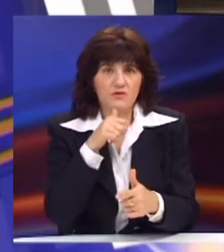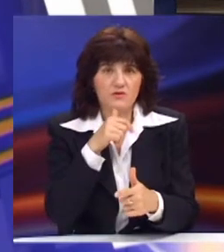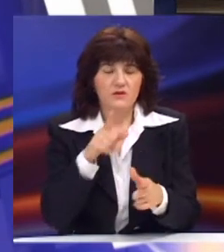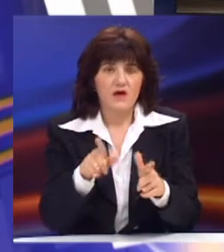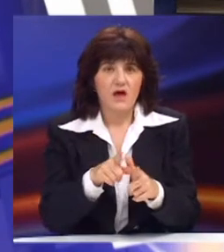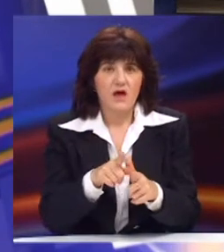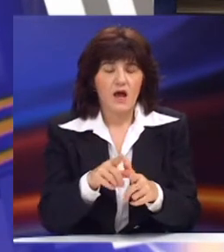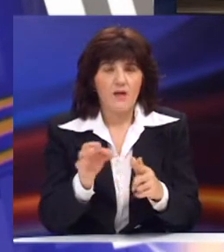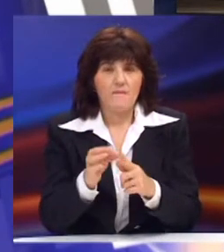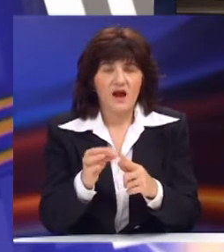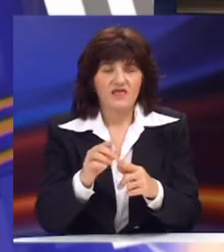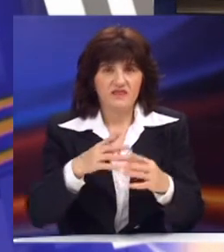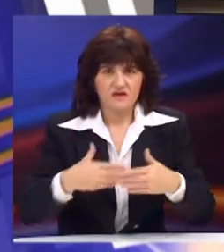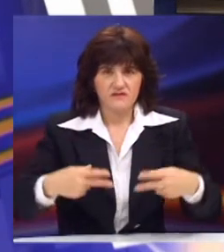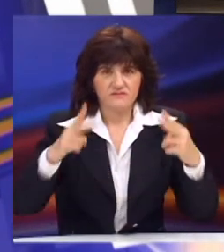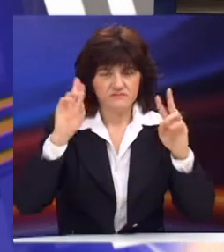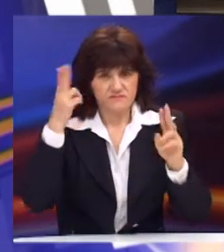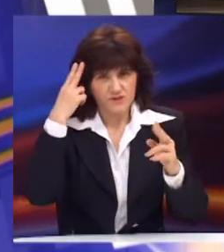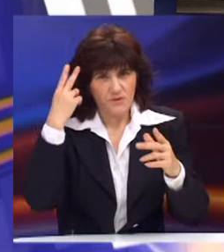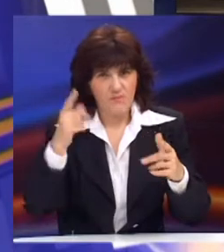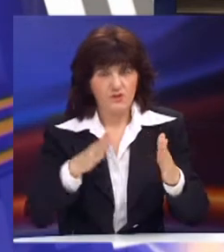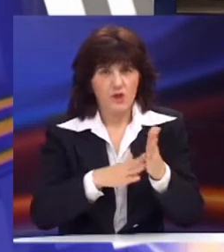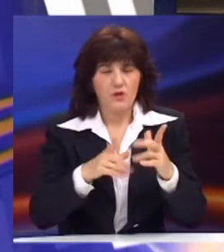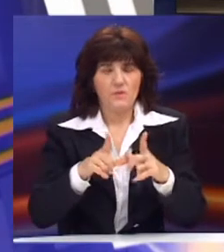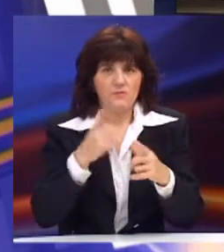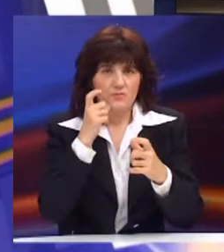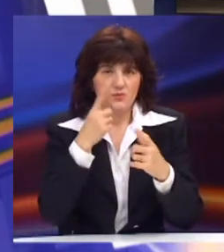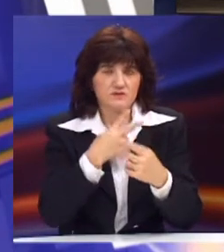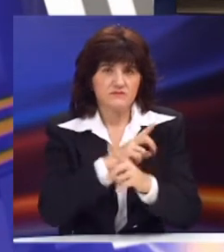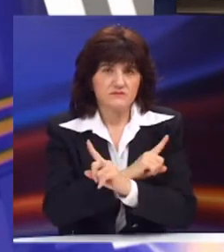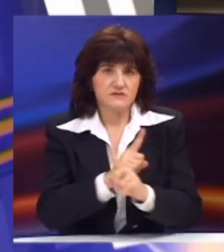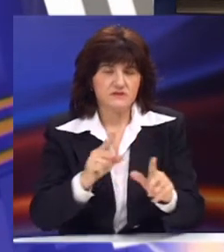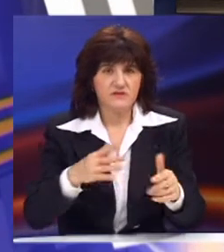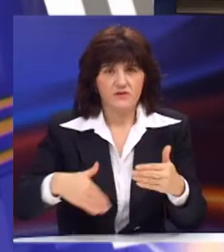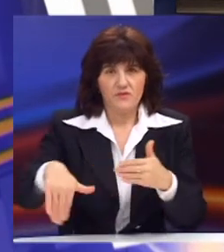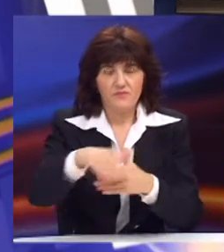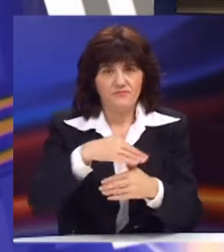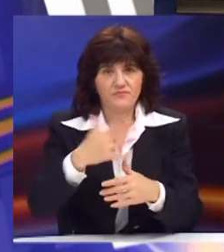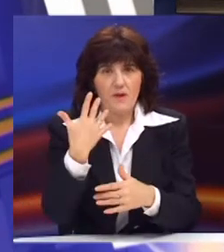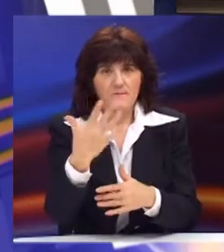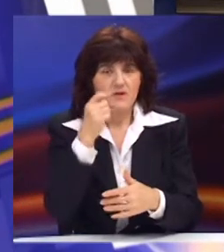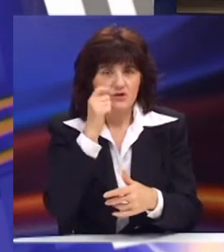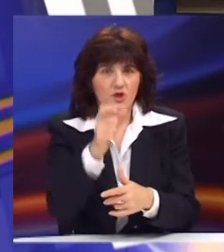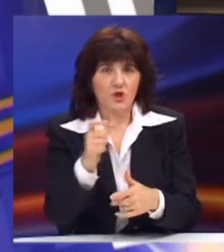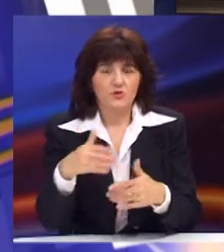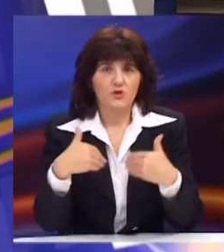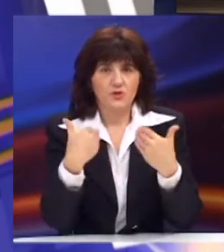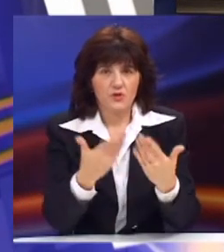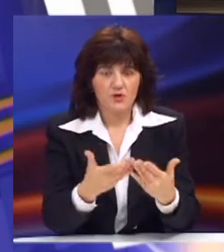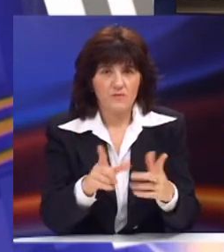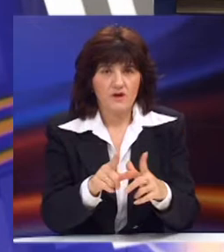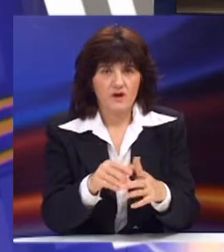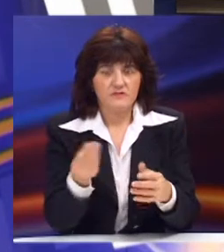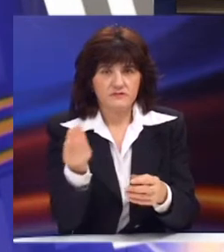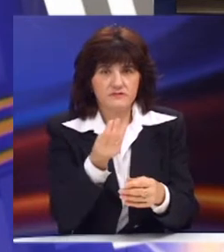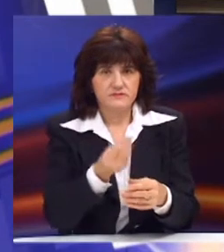bavi prostorom Palate Reichel, zgradom u kojoj se nalazi sama galerija i njenim stanovnicima. 5 umjetnika je dobilo